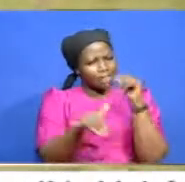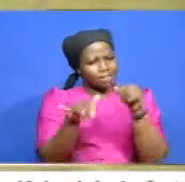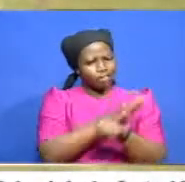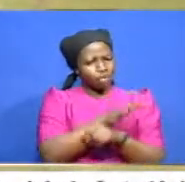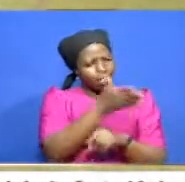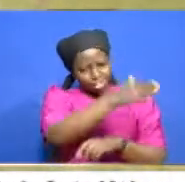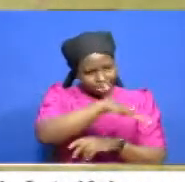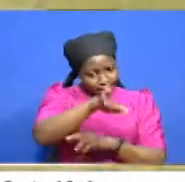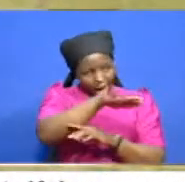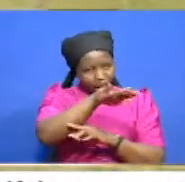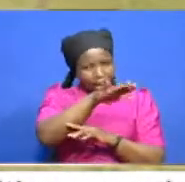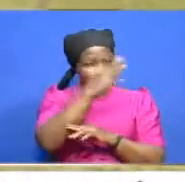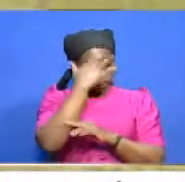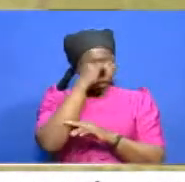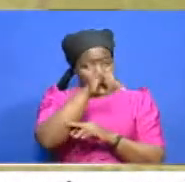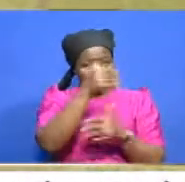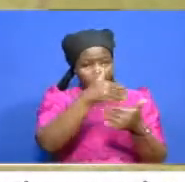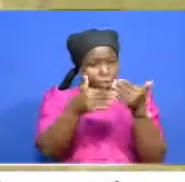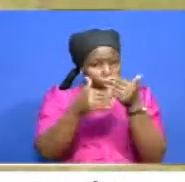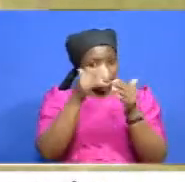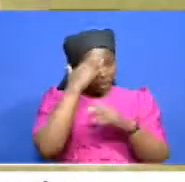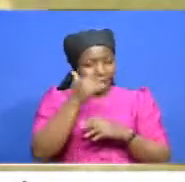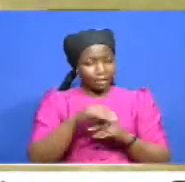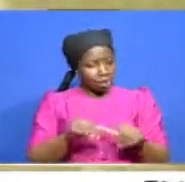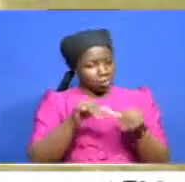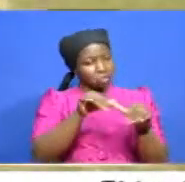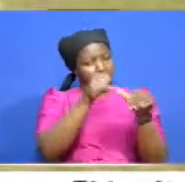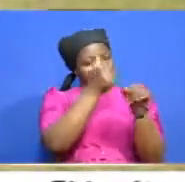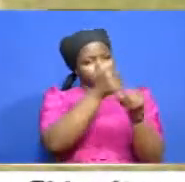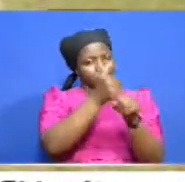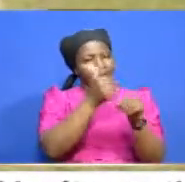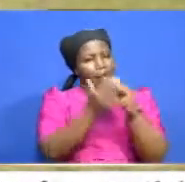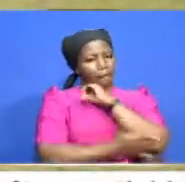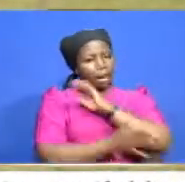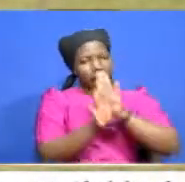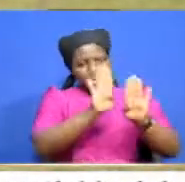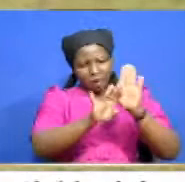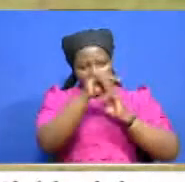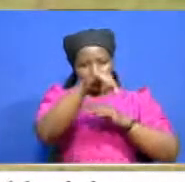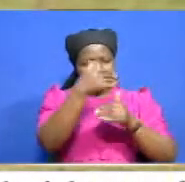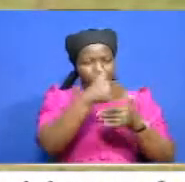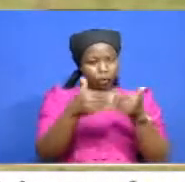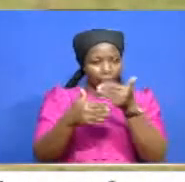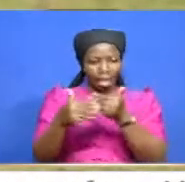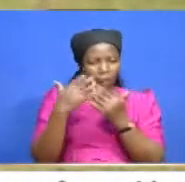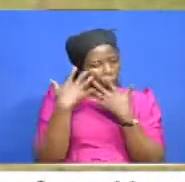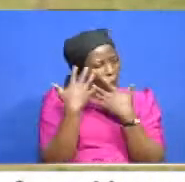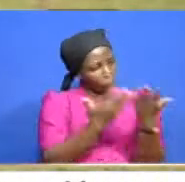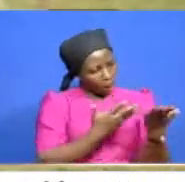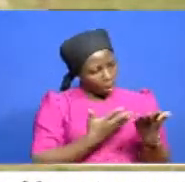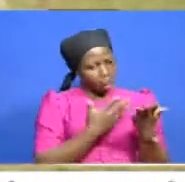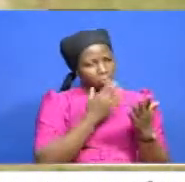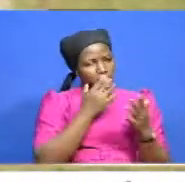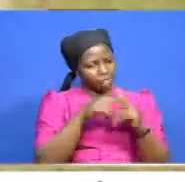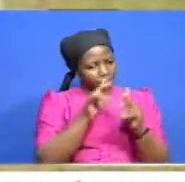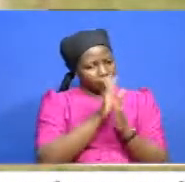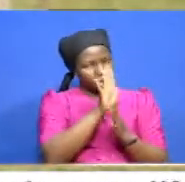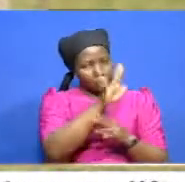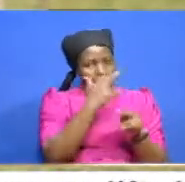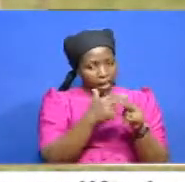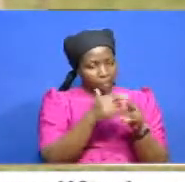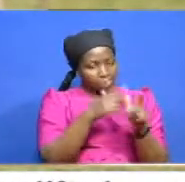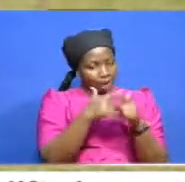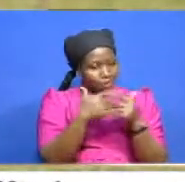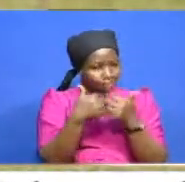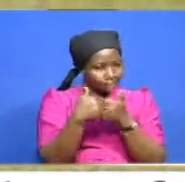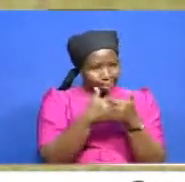because they continue doing the mischievous behaviors in this building. Karibu sana, yu utanza na majina yako alafu utatueleza tu changamoto ni